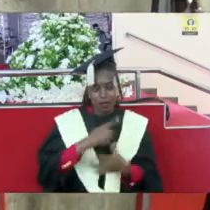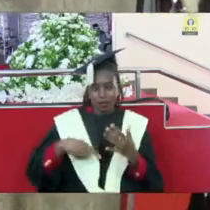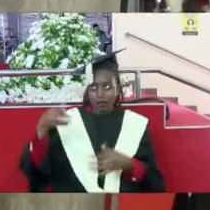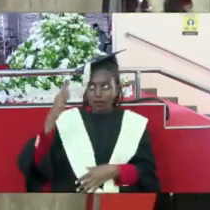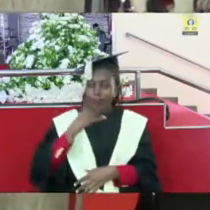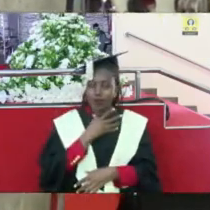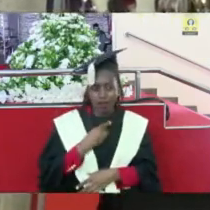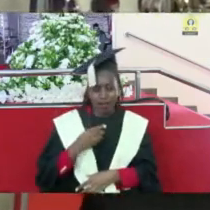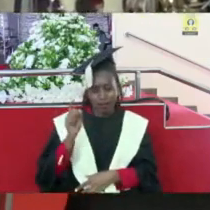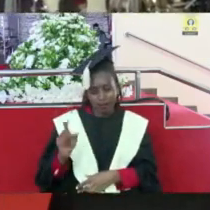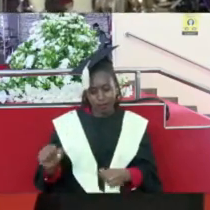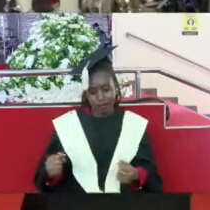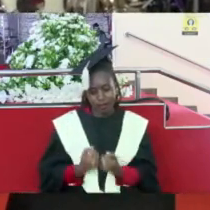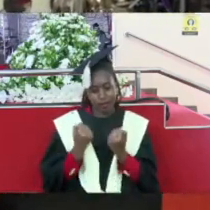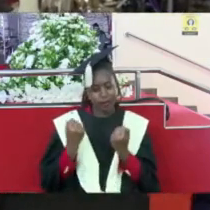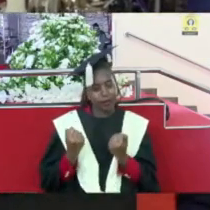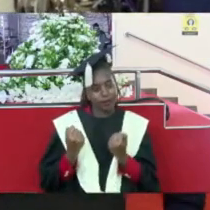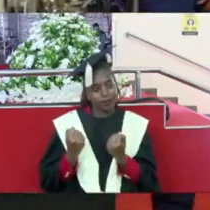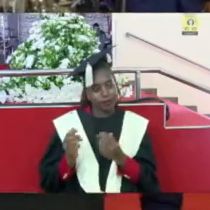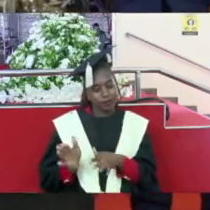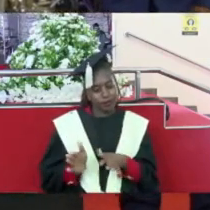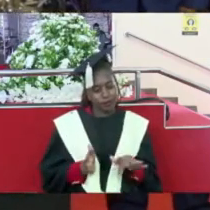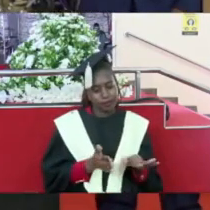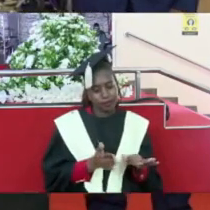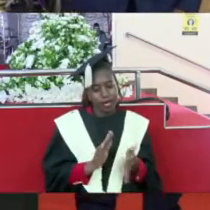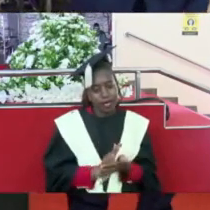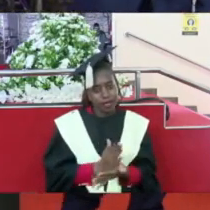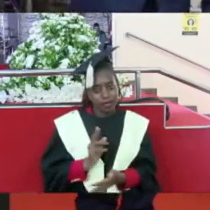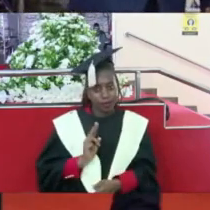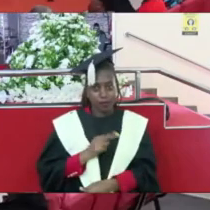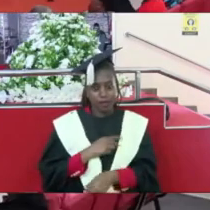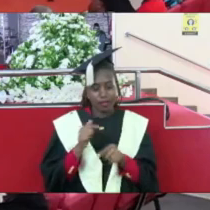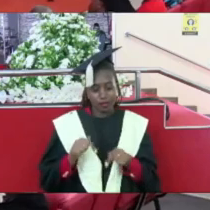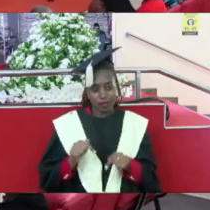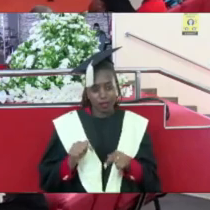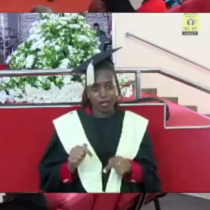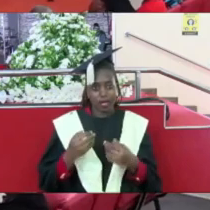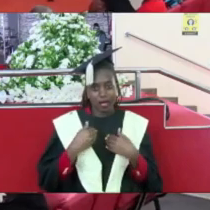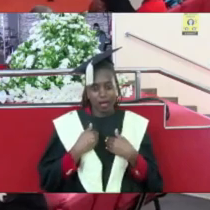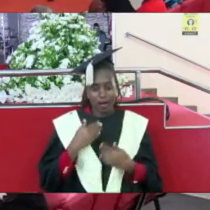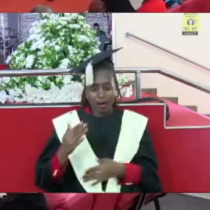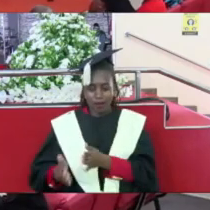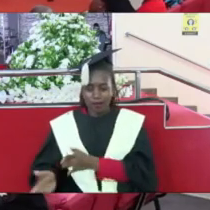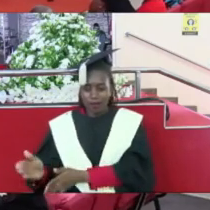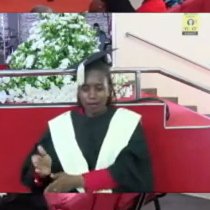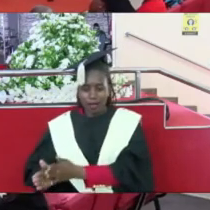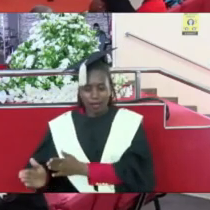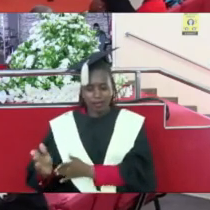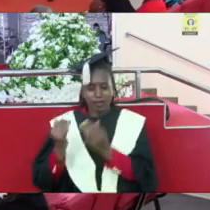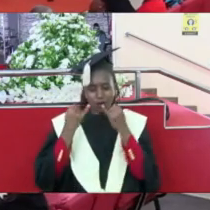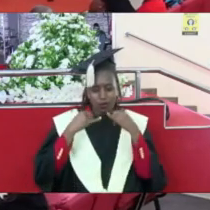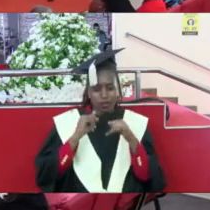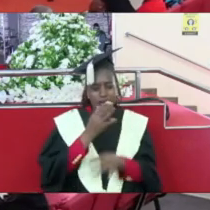There are some of us here today. Kuna wengine wetu leo. That we have thoughts and plans. Tumedhania na tumepanga. That we are trying our best to keep